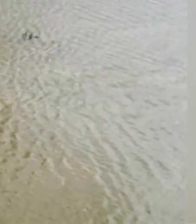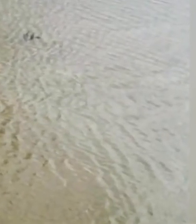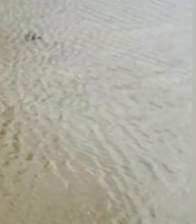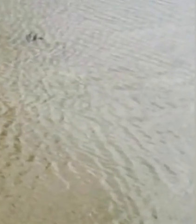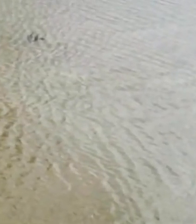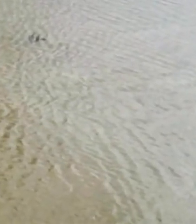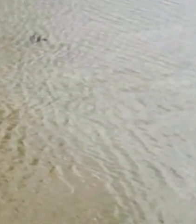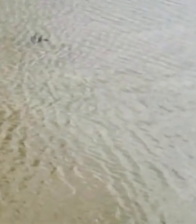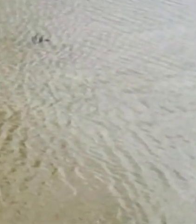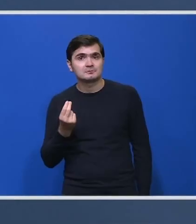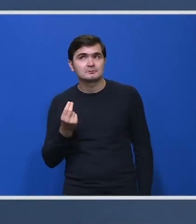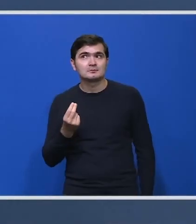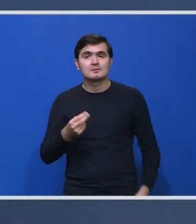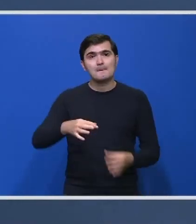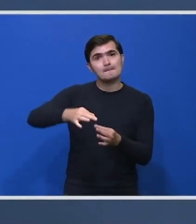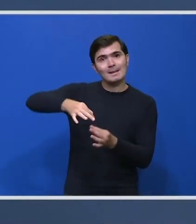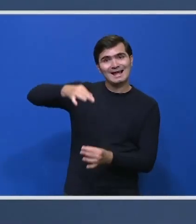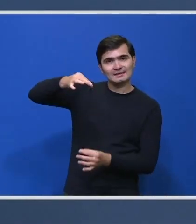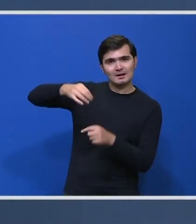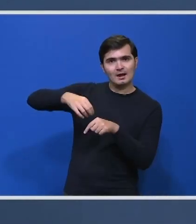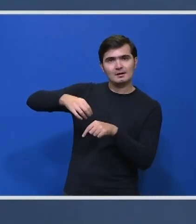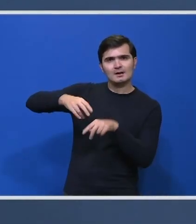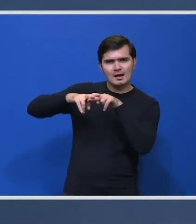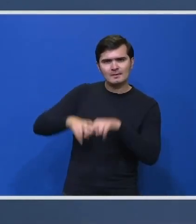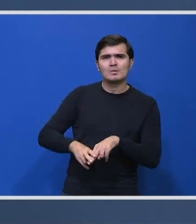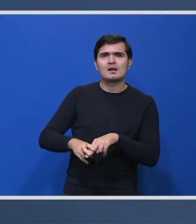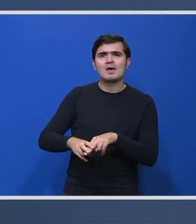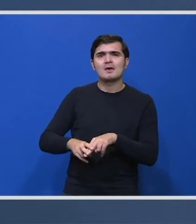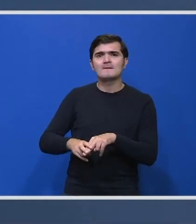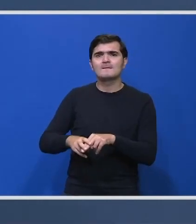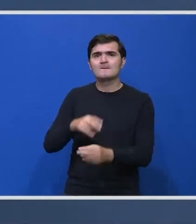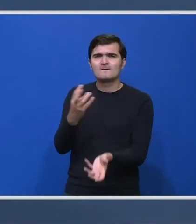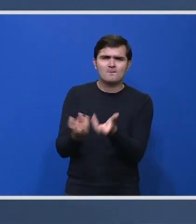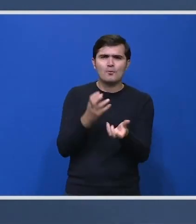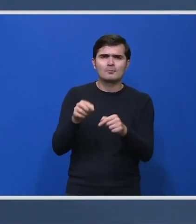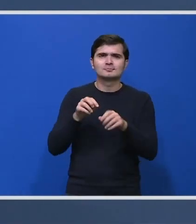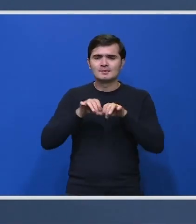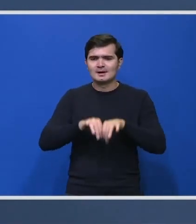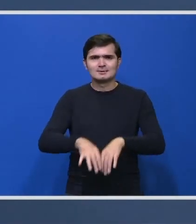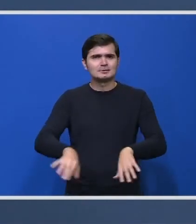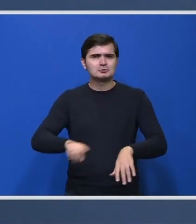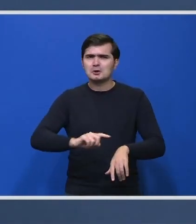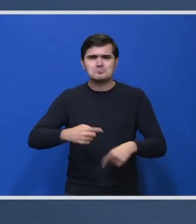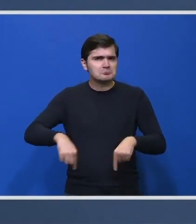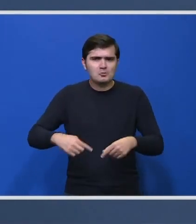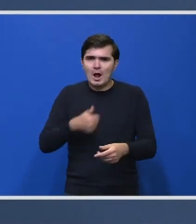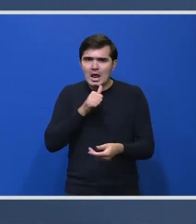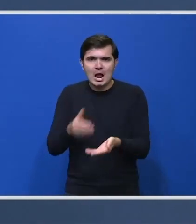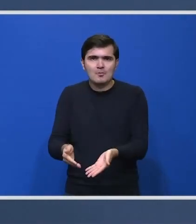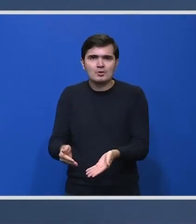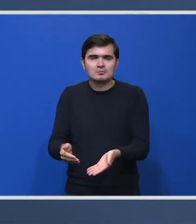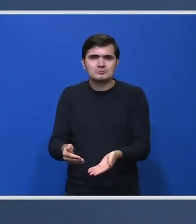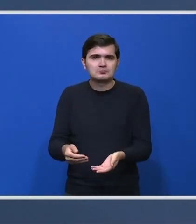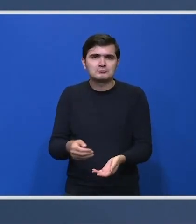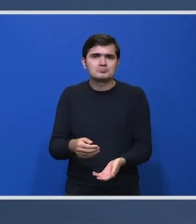al ministrului Daia. Planta care rămâne în focul acesta și la rădăcina ei nu există apă și n-ai de unde